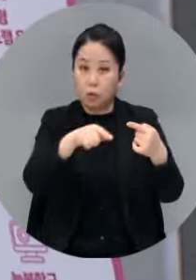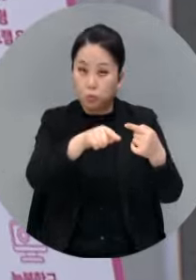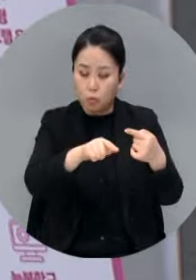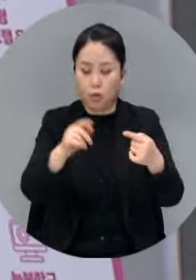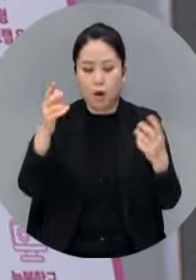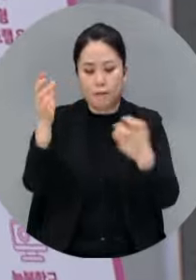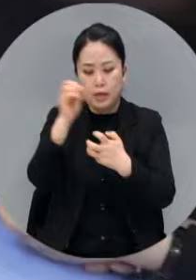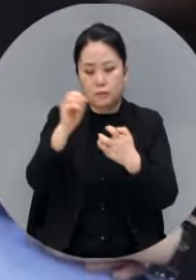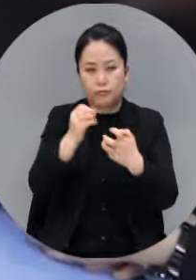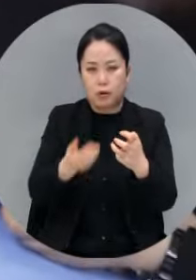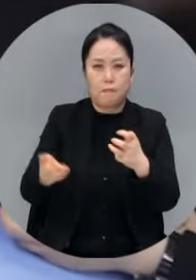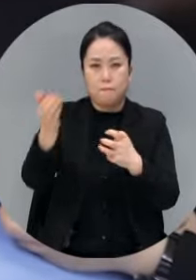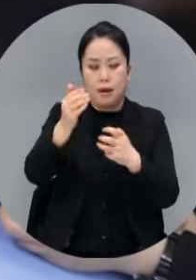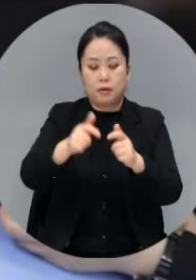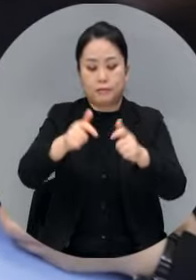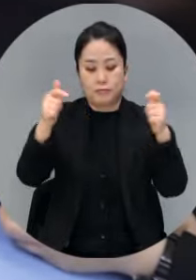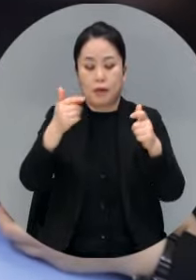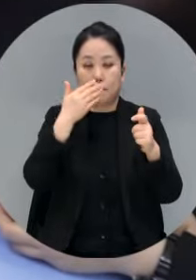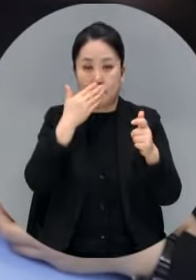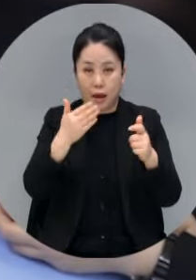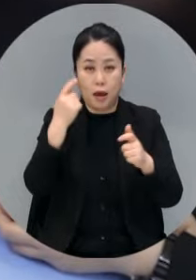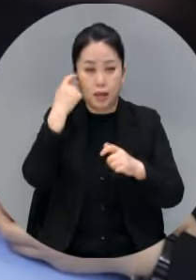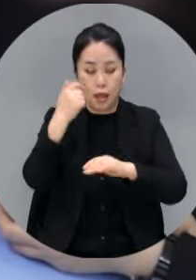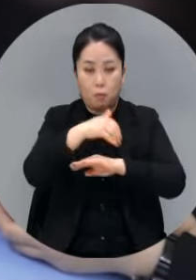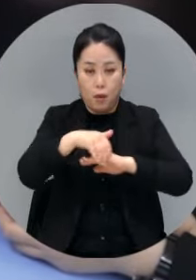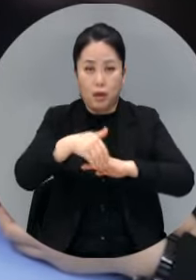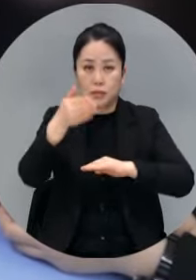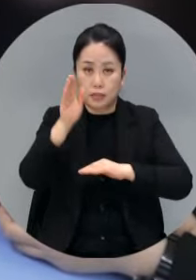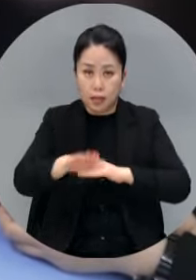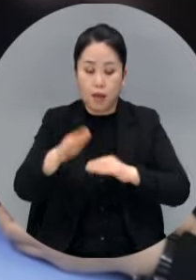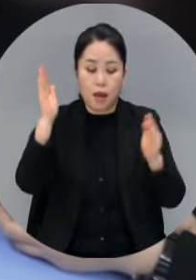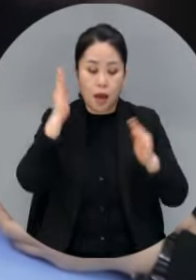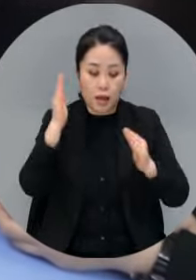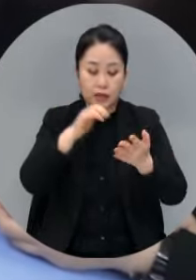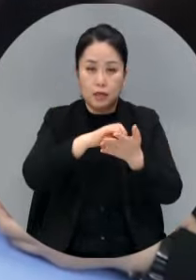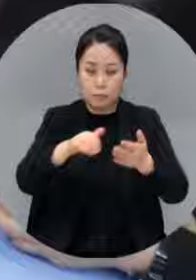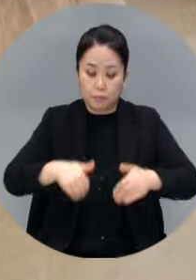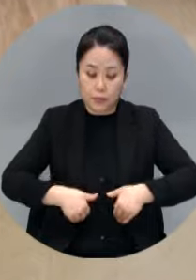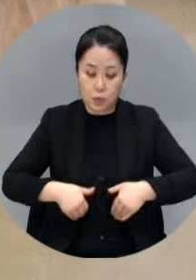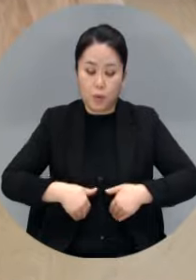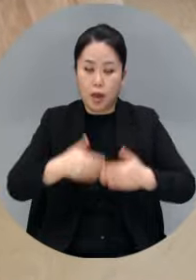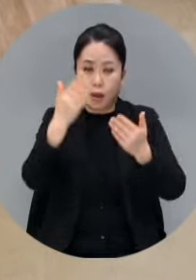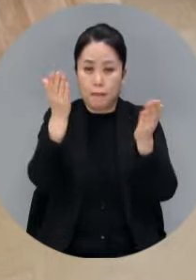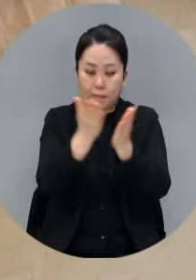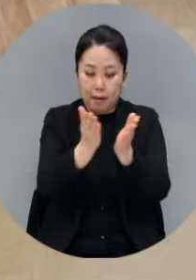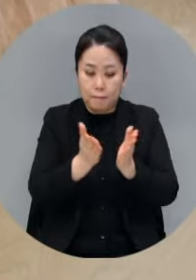이상으로 끌어올릴 계획인데 학생 수요에 맞춘 보다 세심한